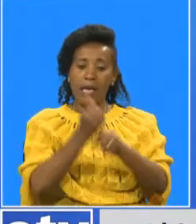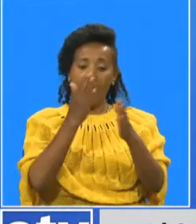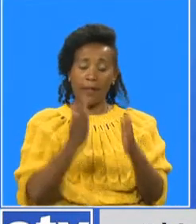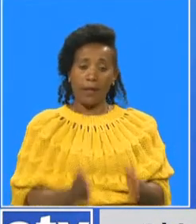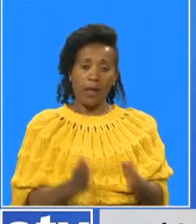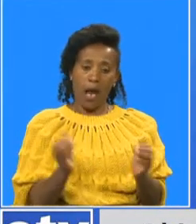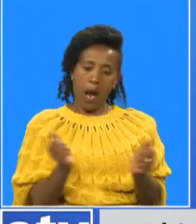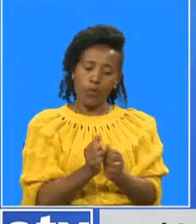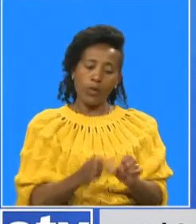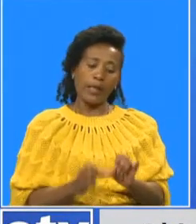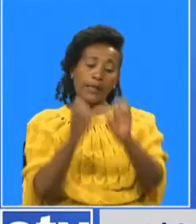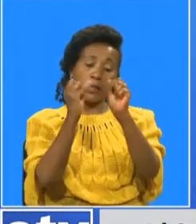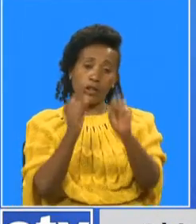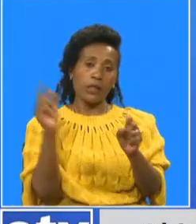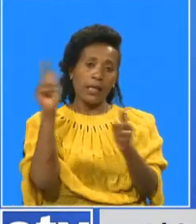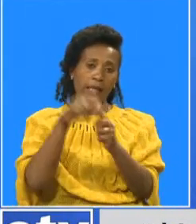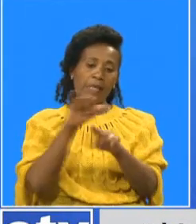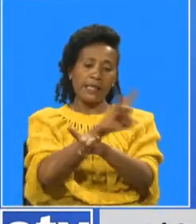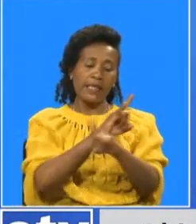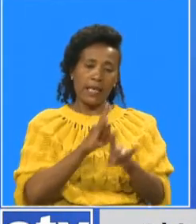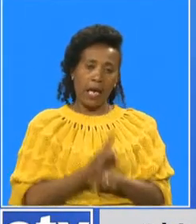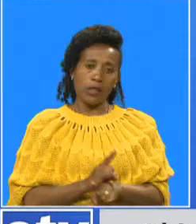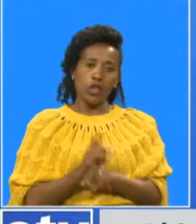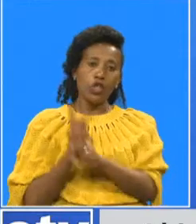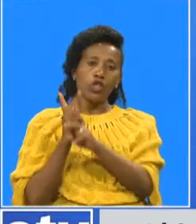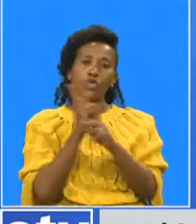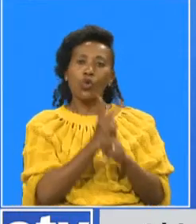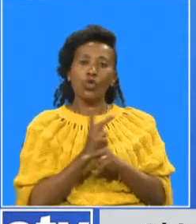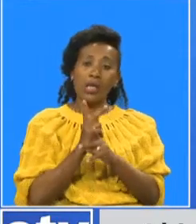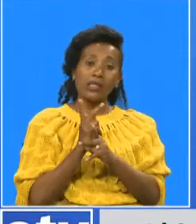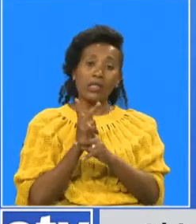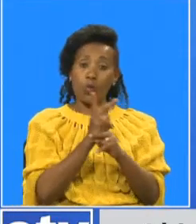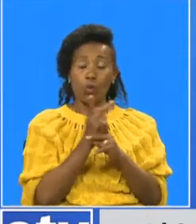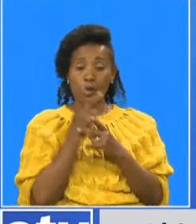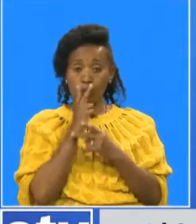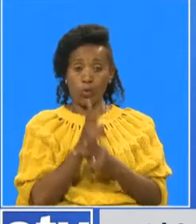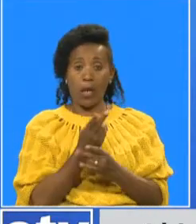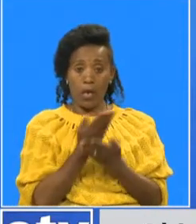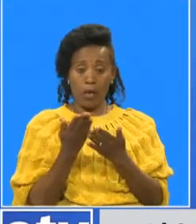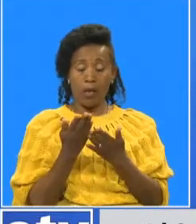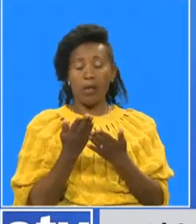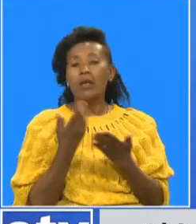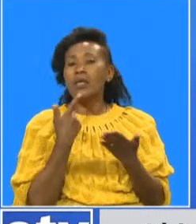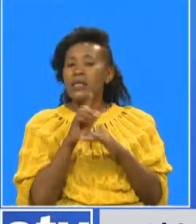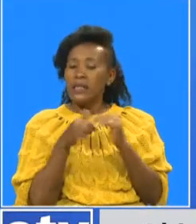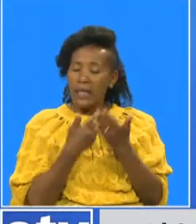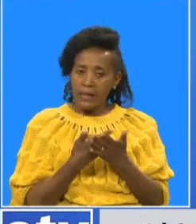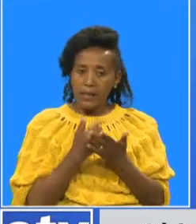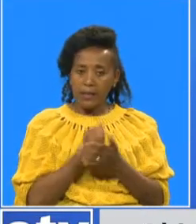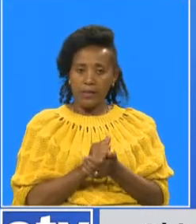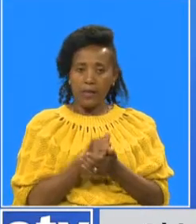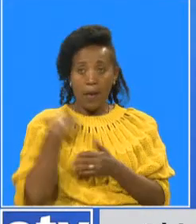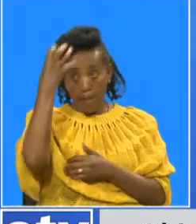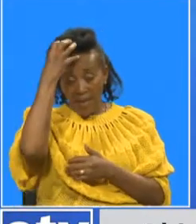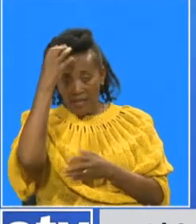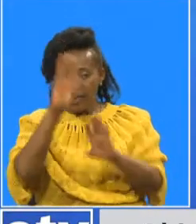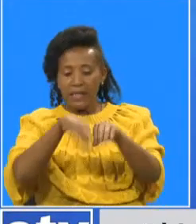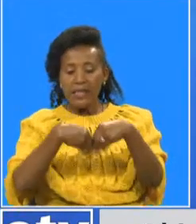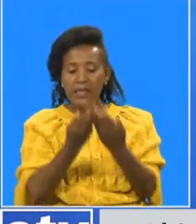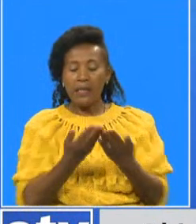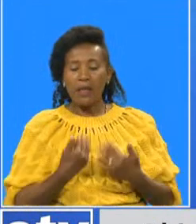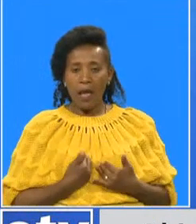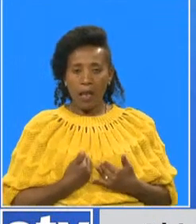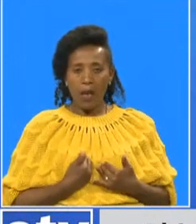ሰራተኛም አብሮ ሊቀጥል ይችላል። እንደ ዜጋ የሶሻል ሴኩሪቲ ጉዳይ መንግስትንም ስለሚመለከተው ነው። ስለዚህ መንግስት እየሰጠ